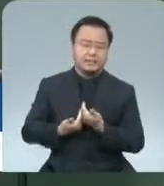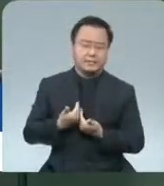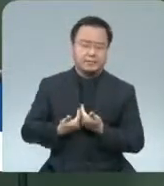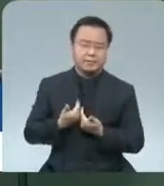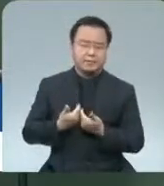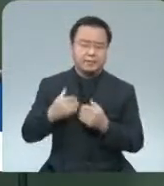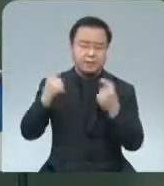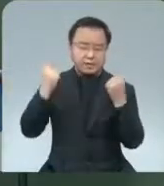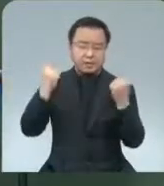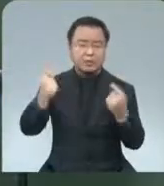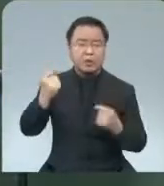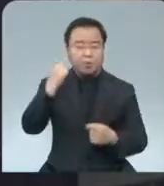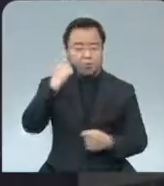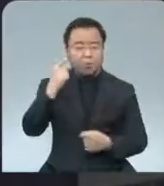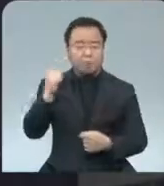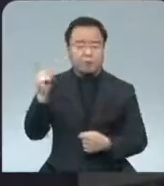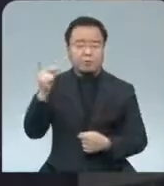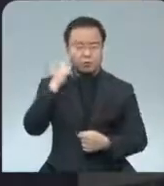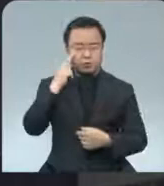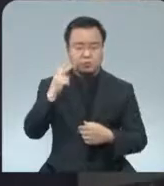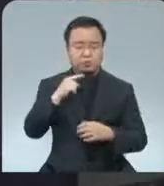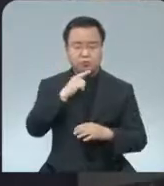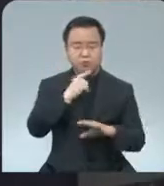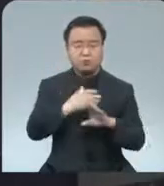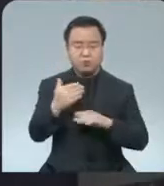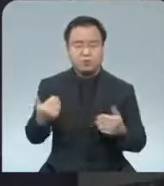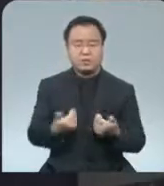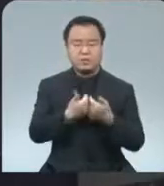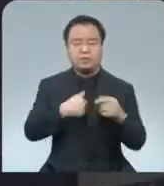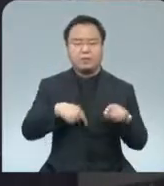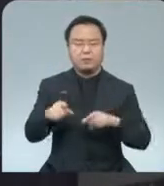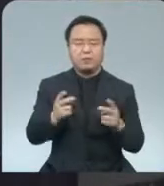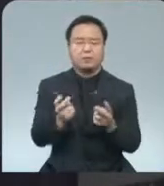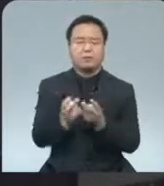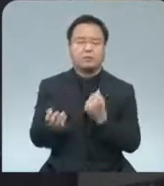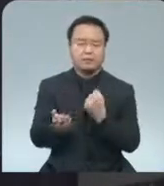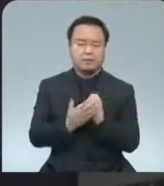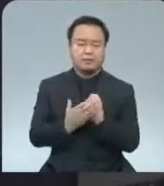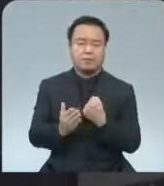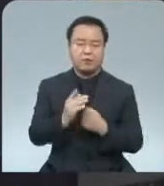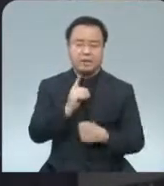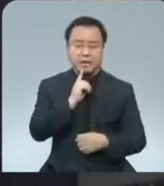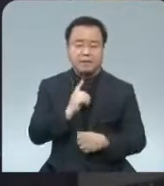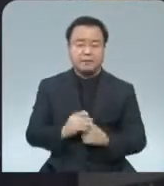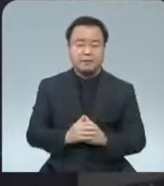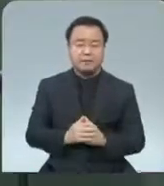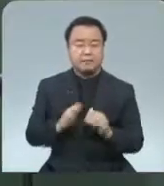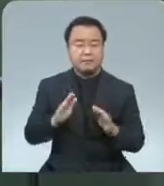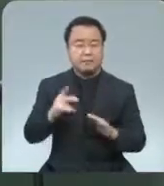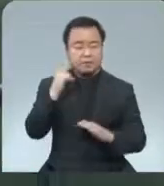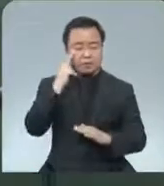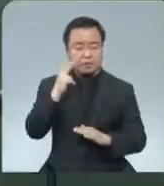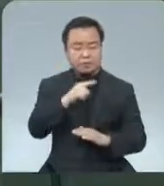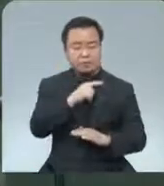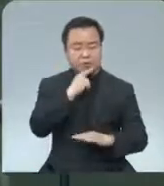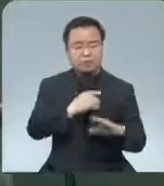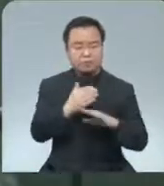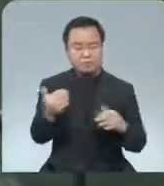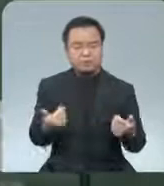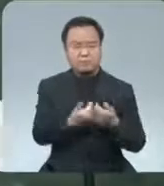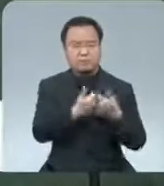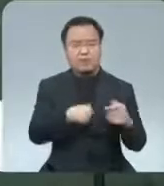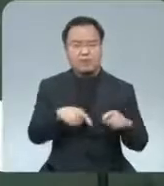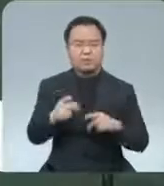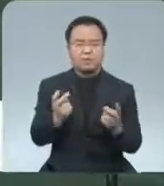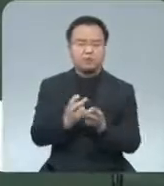ketegangan dan pertentangan yang berlangsung di Semenanjung Korea disebabkan oleh kebijakan bermusuhan Amerika Serikat terhadap Korea Utara